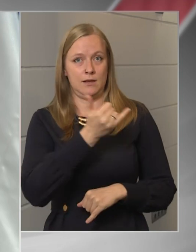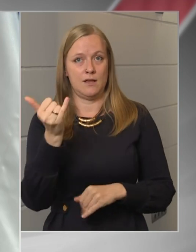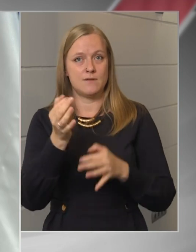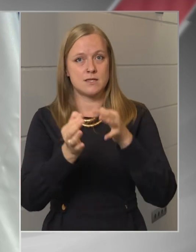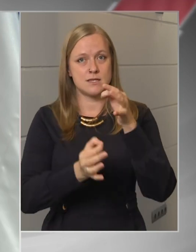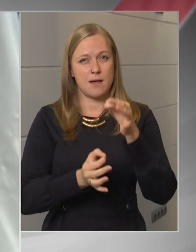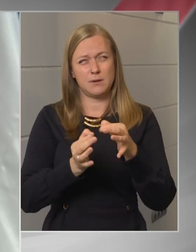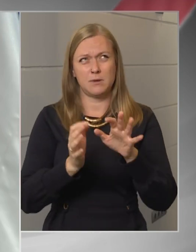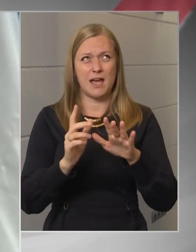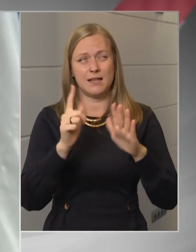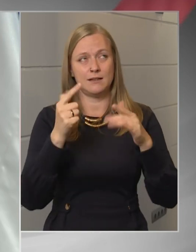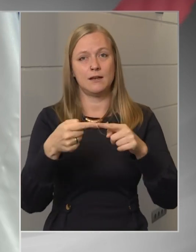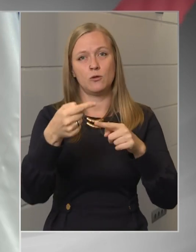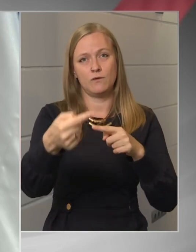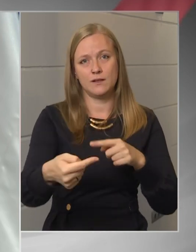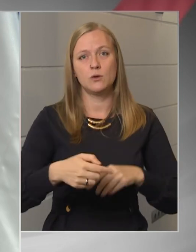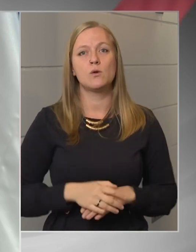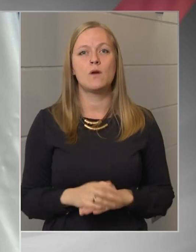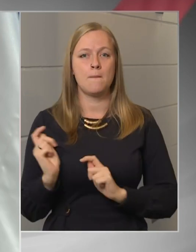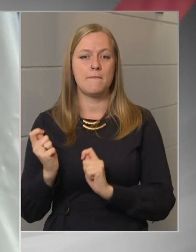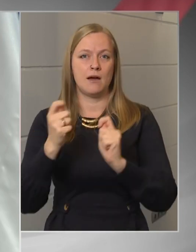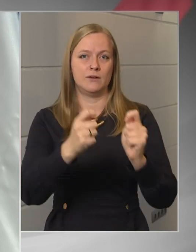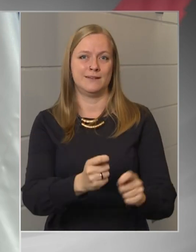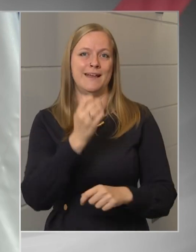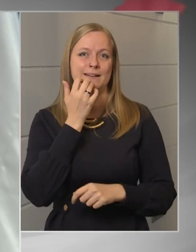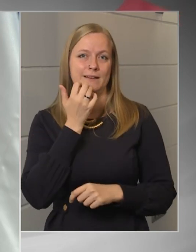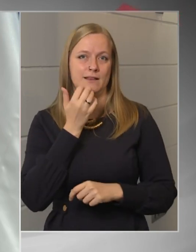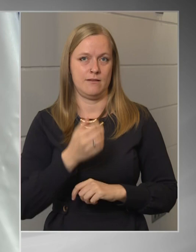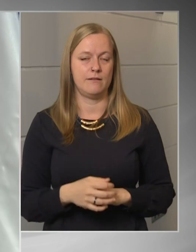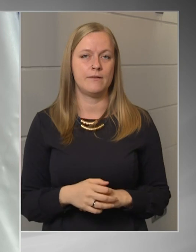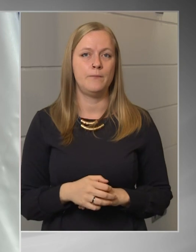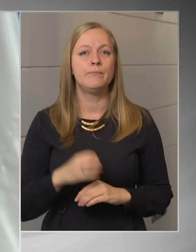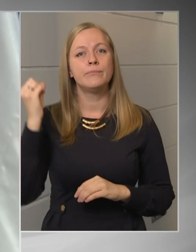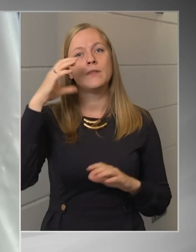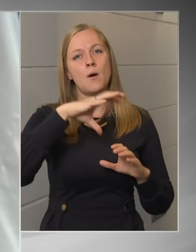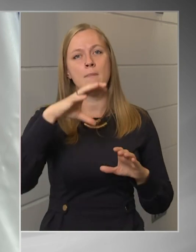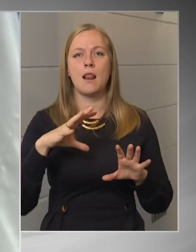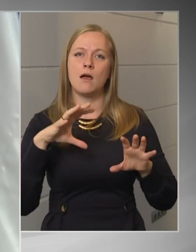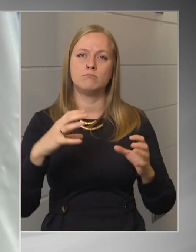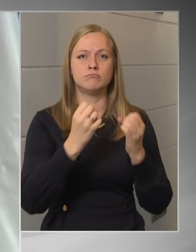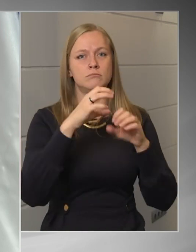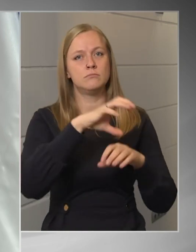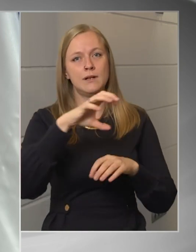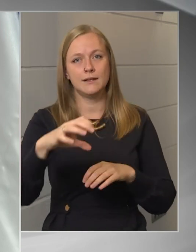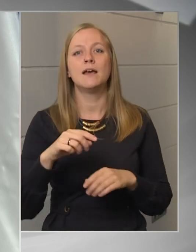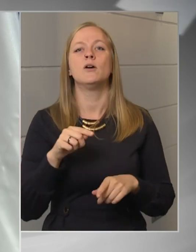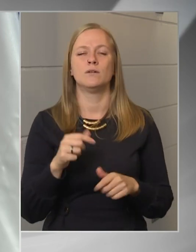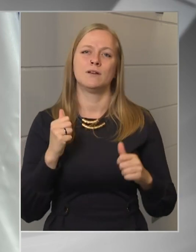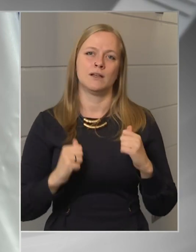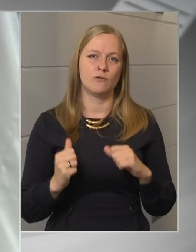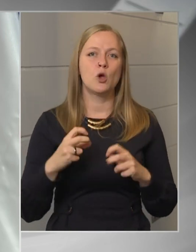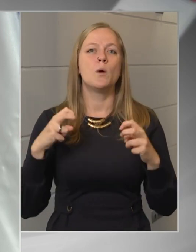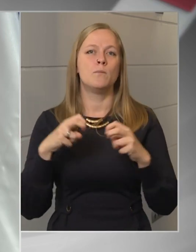szeptembertán 7-ét követően adták be az igényüket a napelem létesítésére, ott kénytlenek vagyunk a brüsszeli